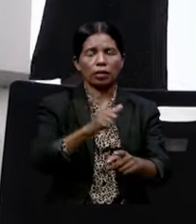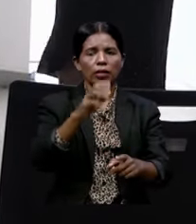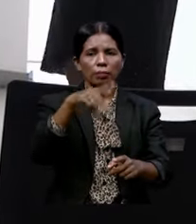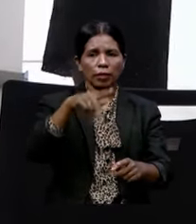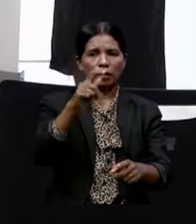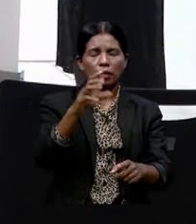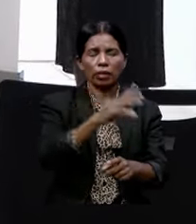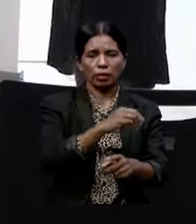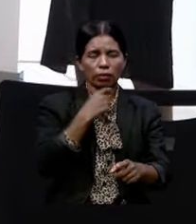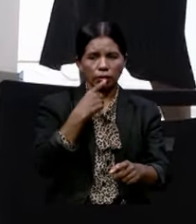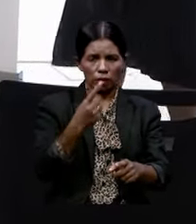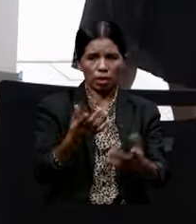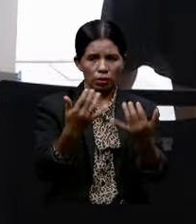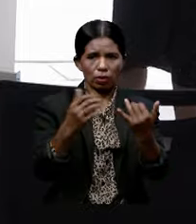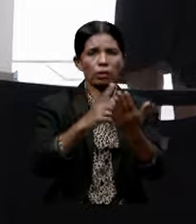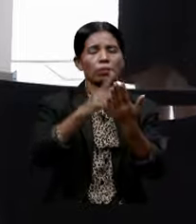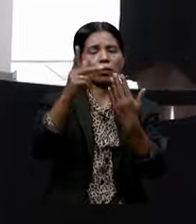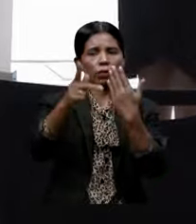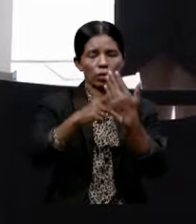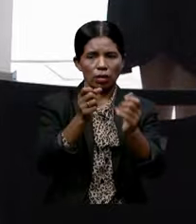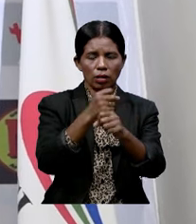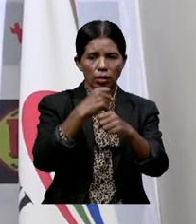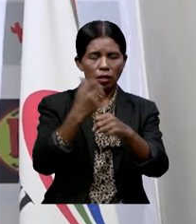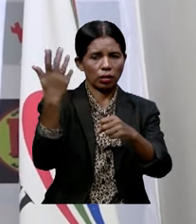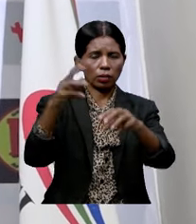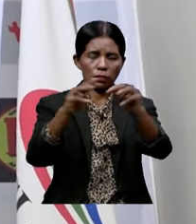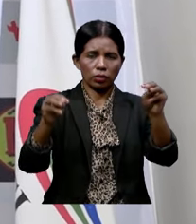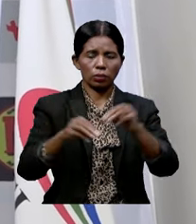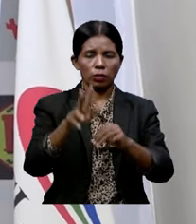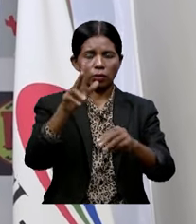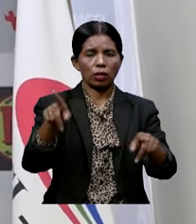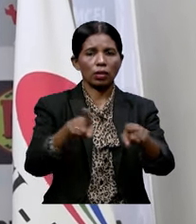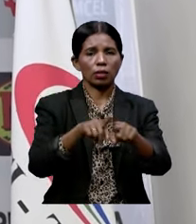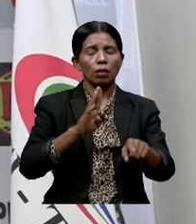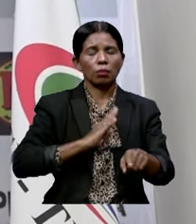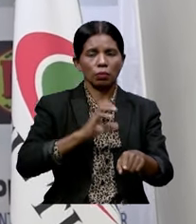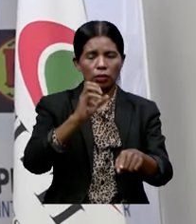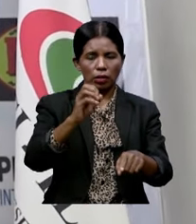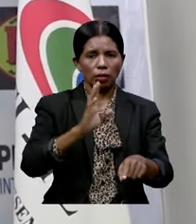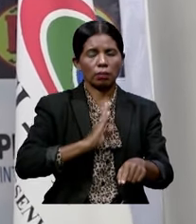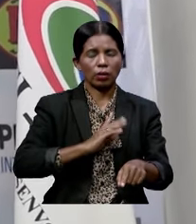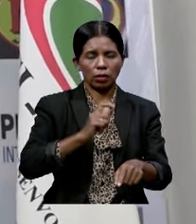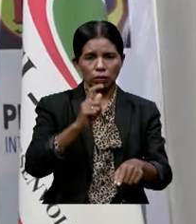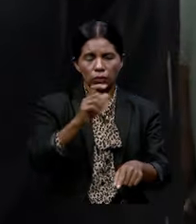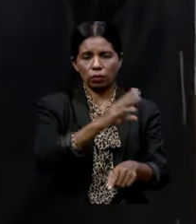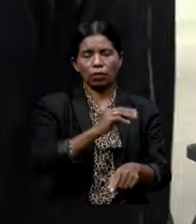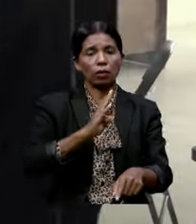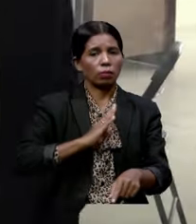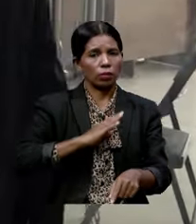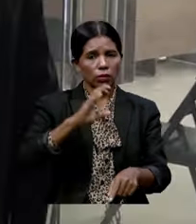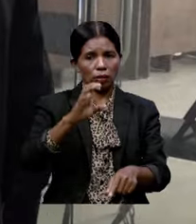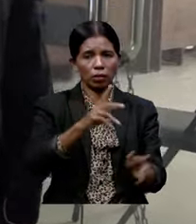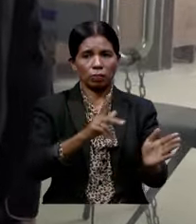Petrosida Gresik dadaune programa Demoplot hala ona he munisipiu tolu hanesan bobonaru manatutu no baukau no tuir planu